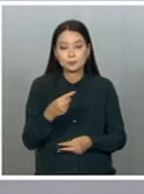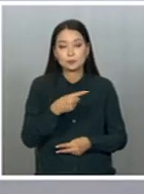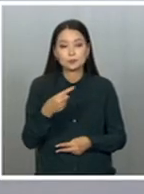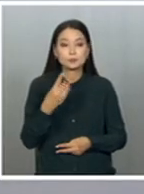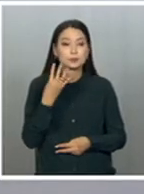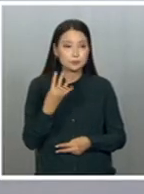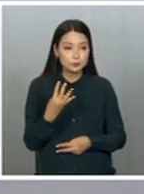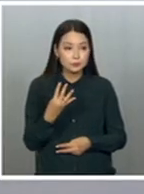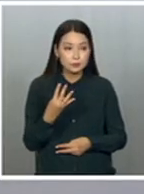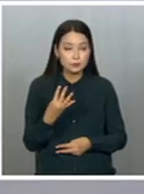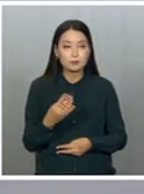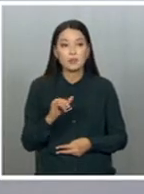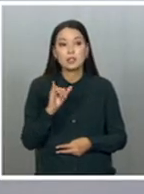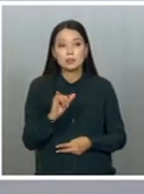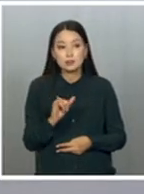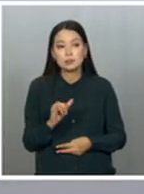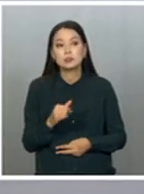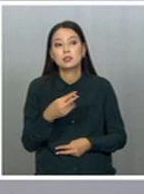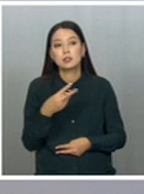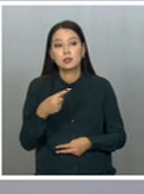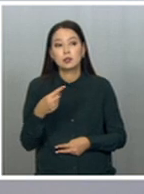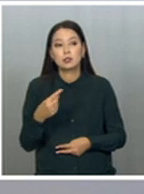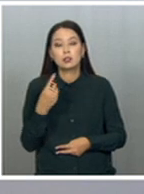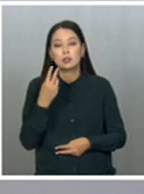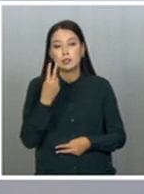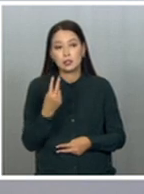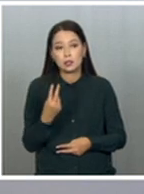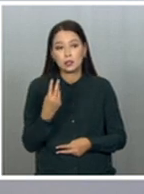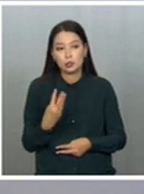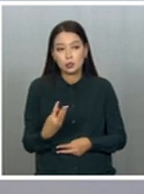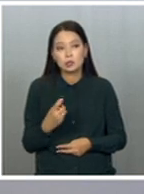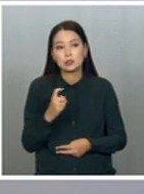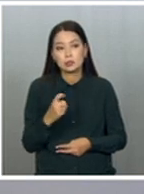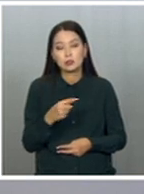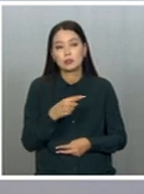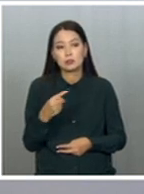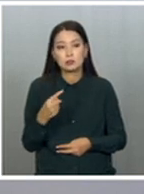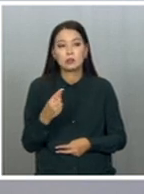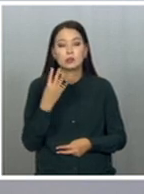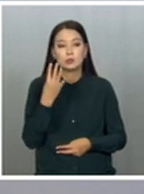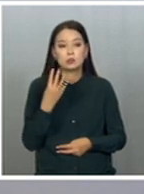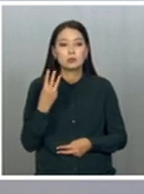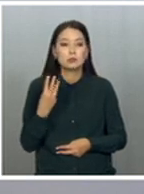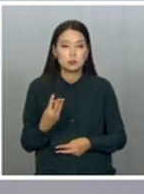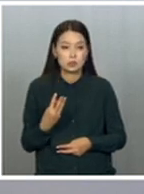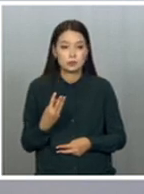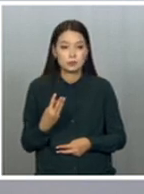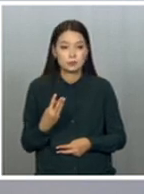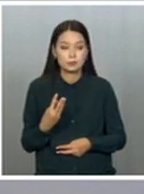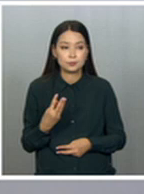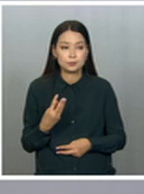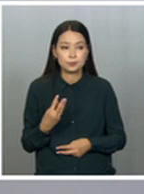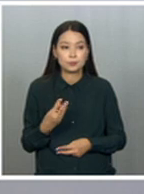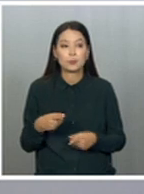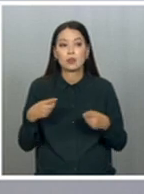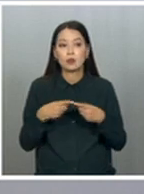азайтылған 4. Мұндағы y тең минус 2 бөлінген 3 көбейтілген x азайтылған 4 бөлінген 3.